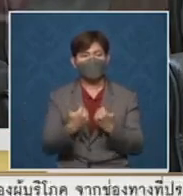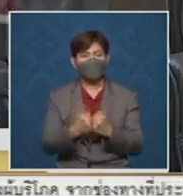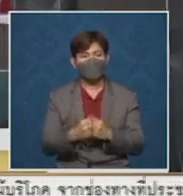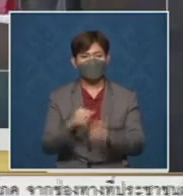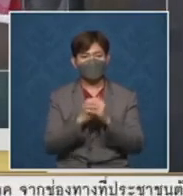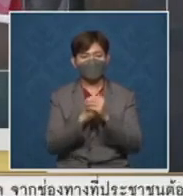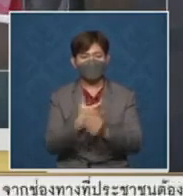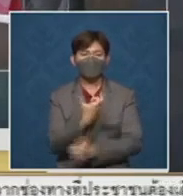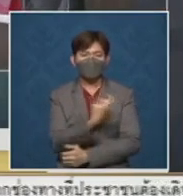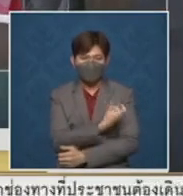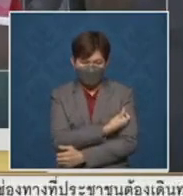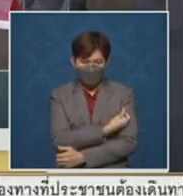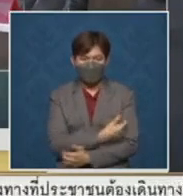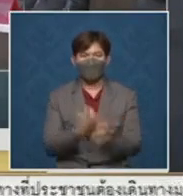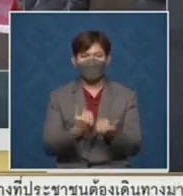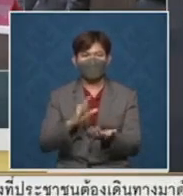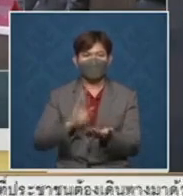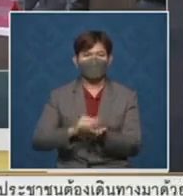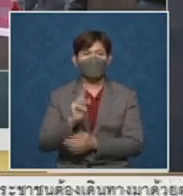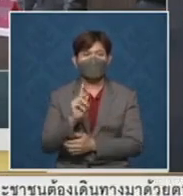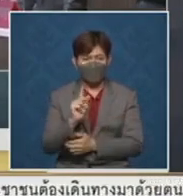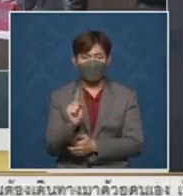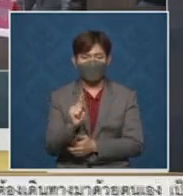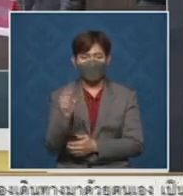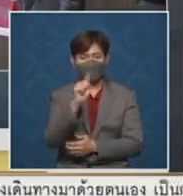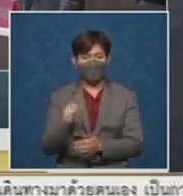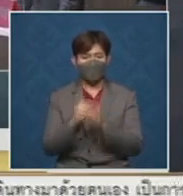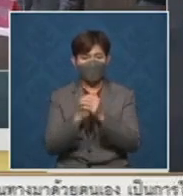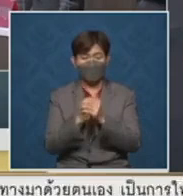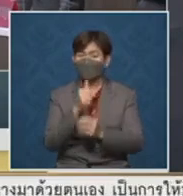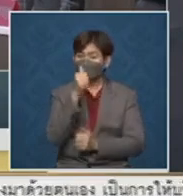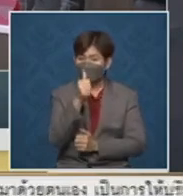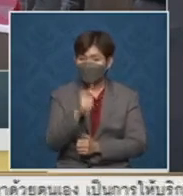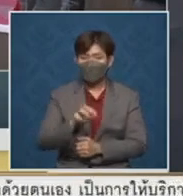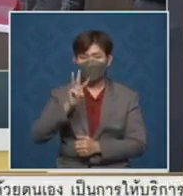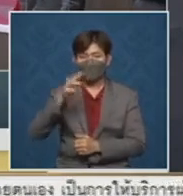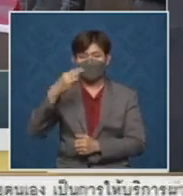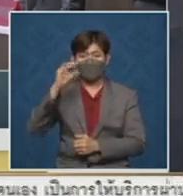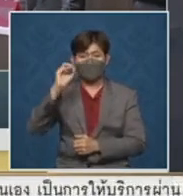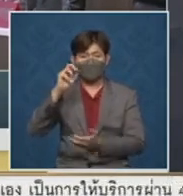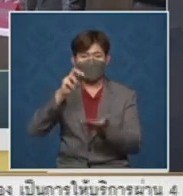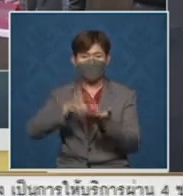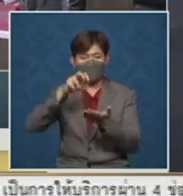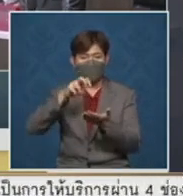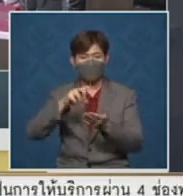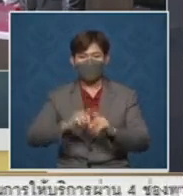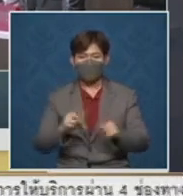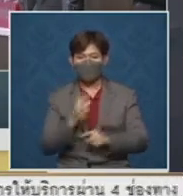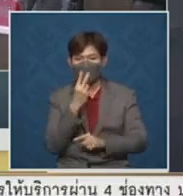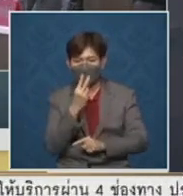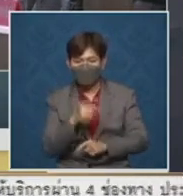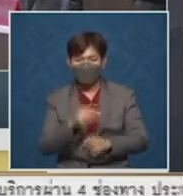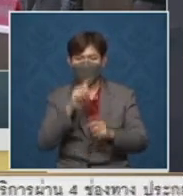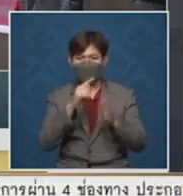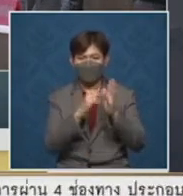ช้ในการแก้ปัญหา3จังหวัดชายแดนภาคใต้ผมไม่ได้มีปัญหากับตัวบุคคลแต่ผมมีปัญหากับหลักคิดที่ใช้ทหารมานำในทุกเรื่องโด